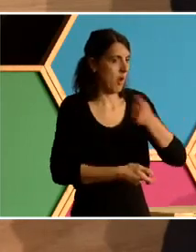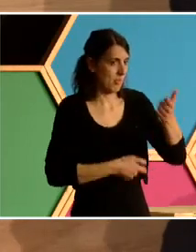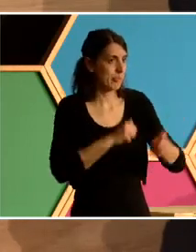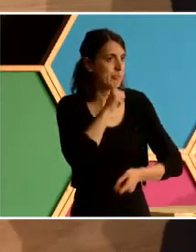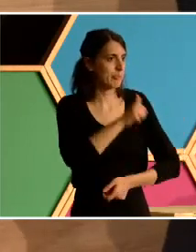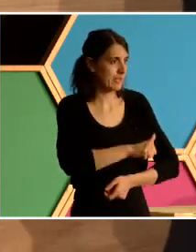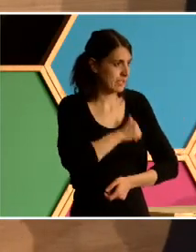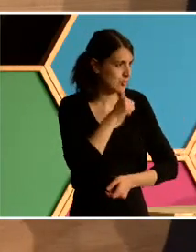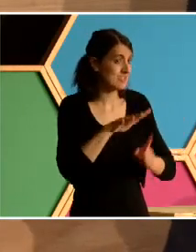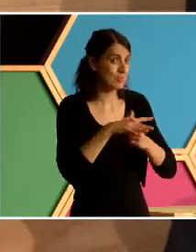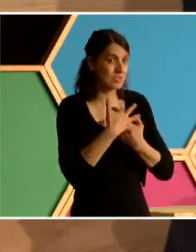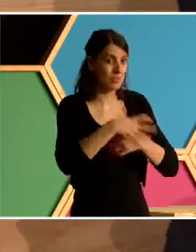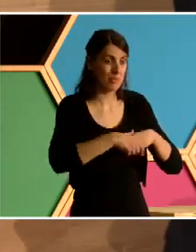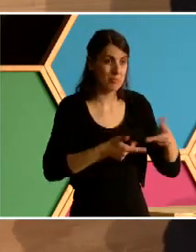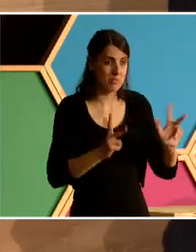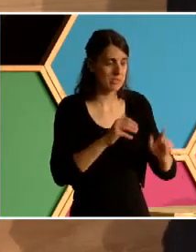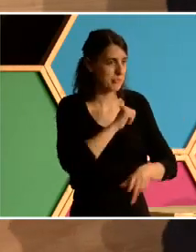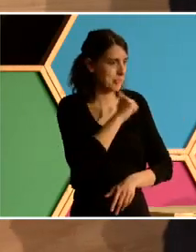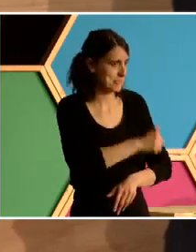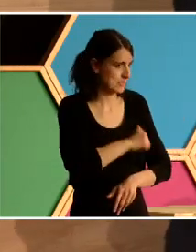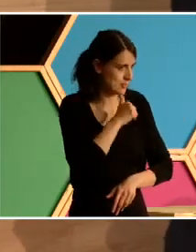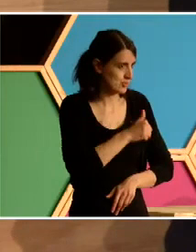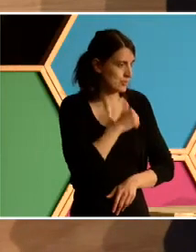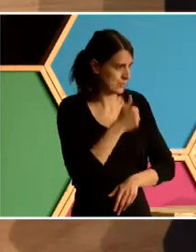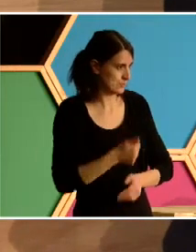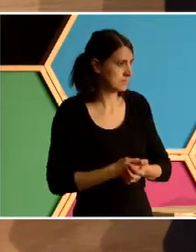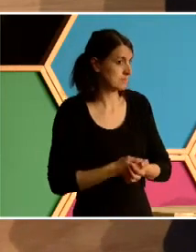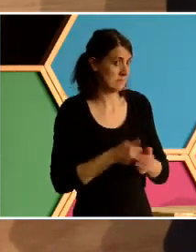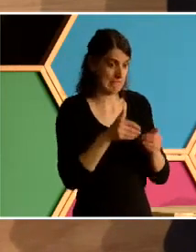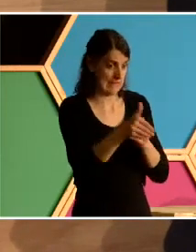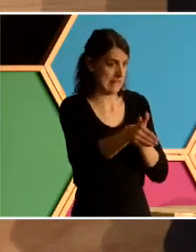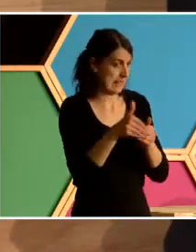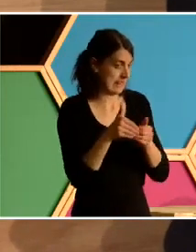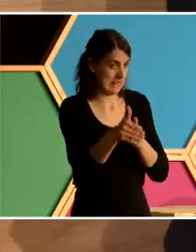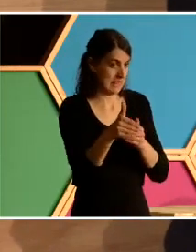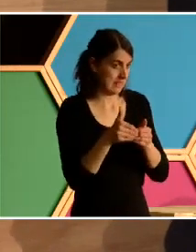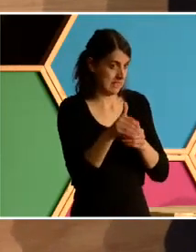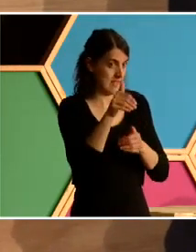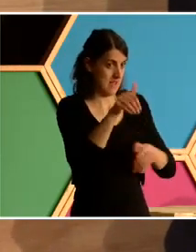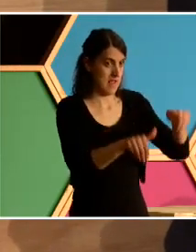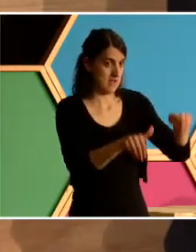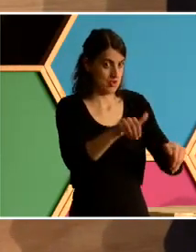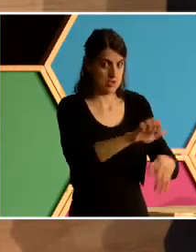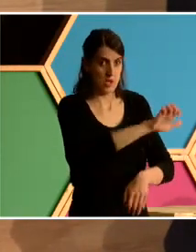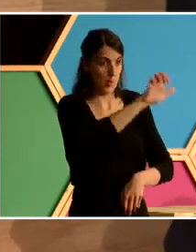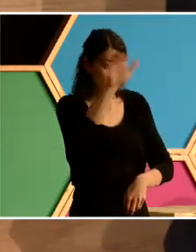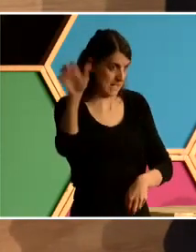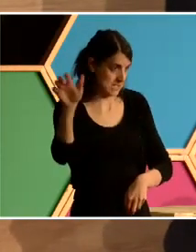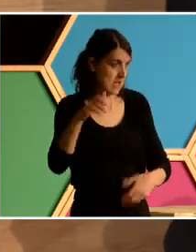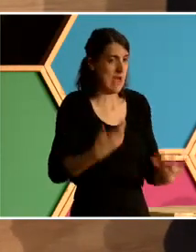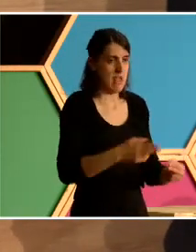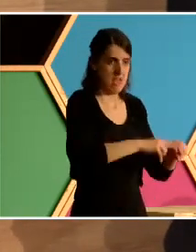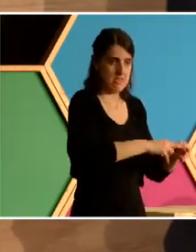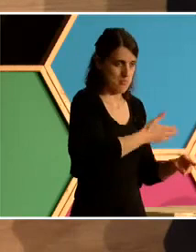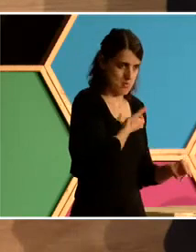pitjor. Estem a les portes, com sabeu vosaltres, encara que estem fent un acte municipal, estem a les portes de les eleccions europees.